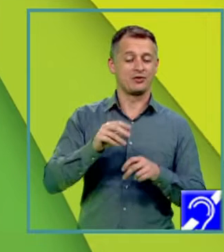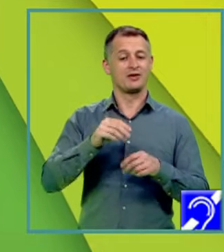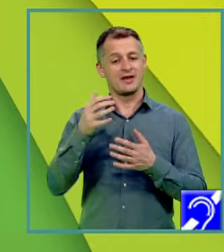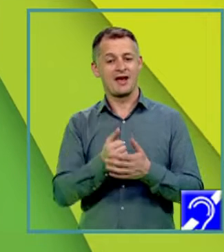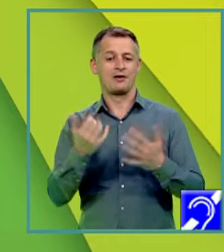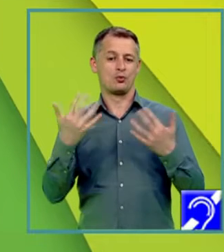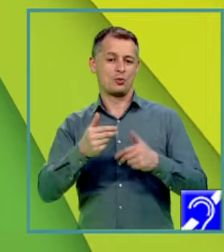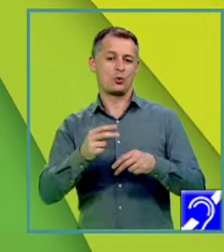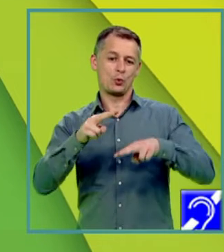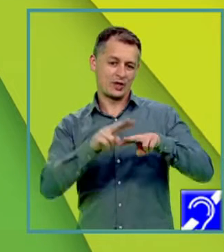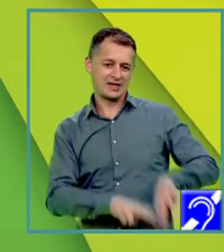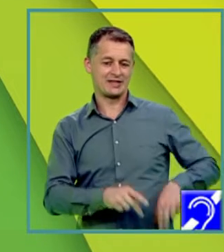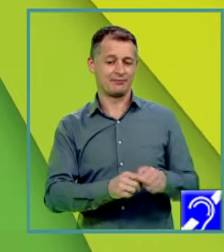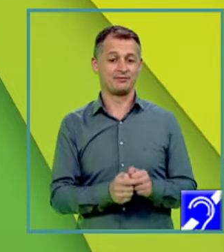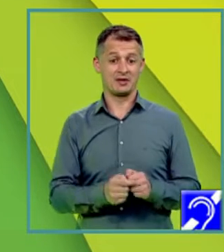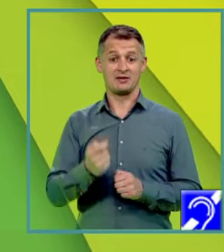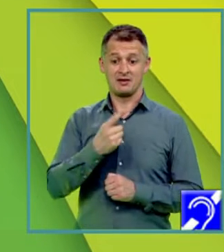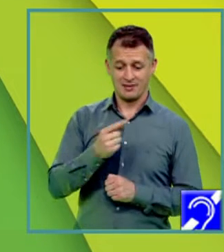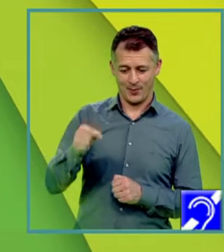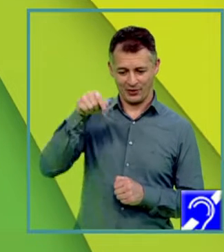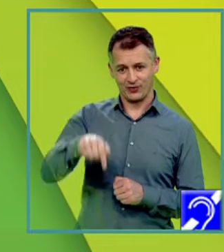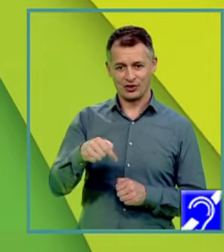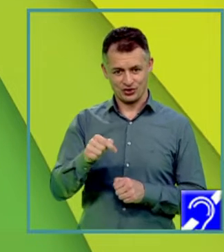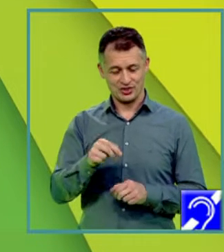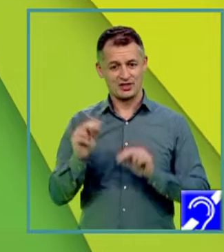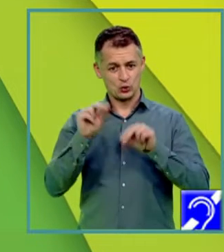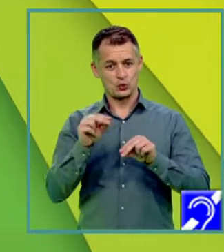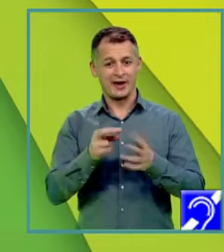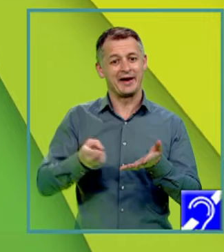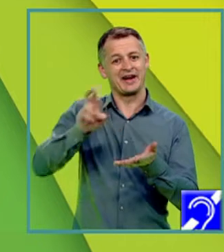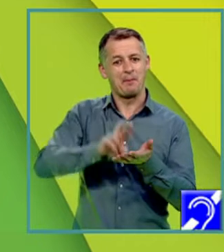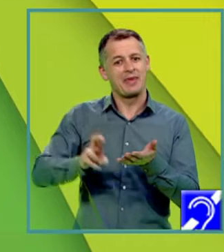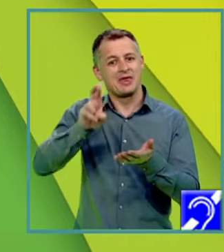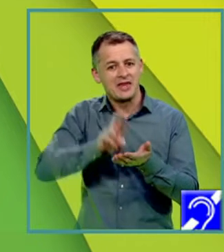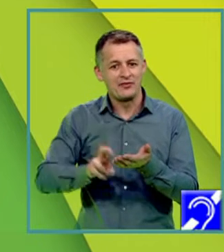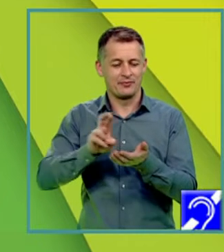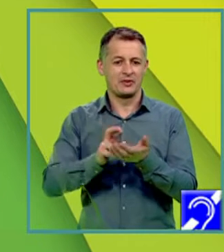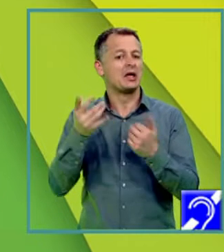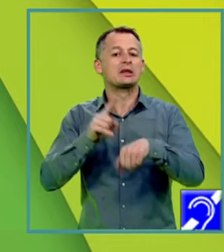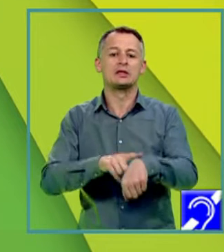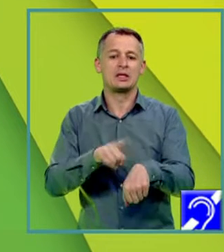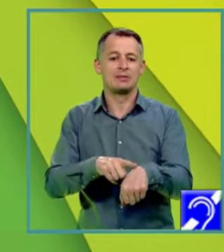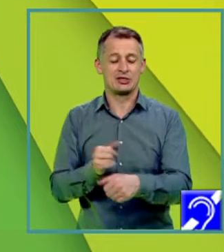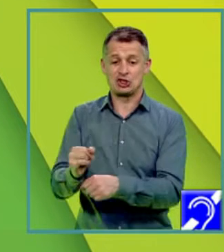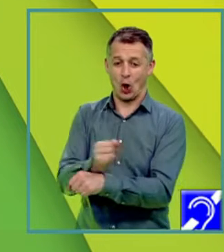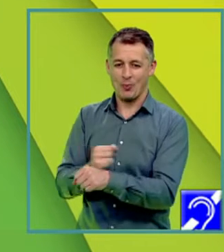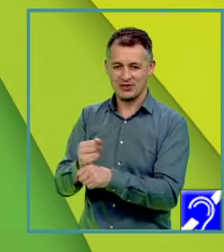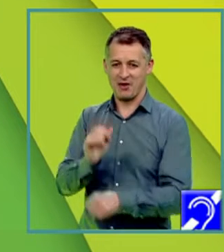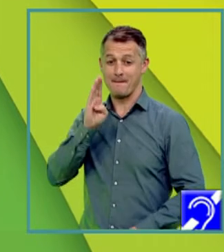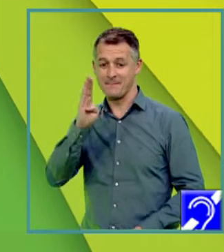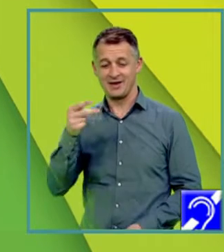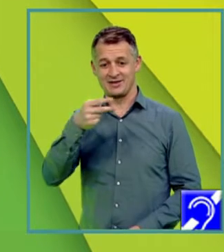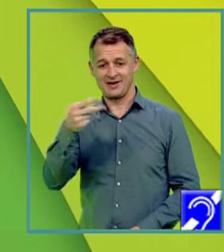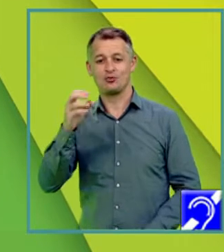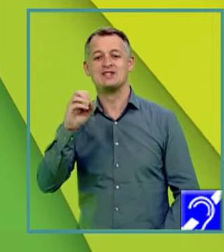rest la ieșire din această instrucțiune repetitivă cât timp se observă că b va fi